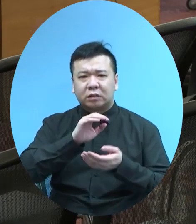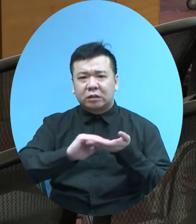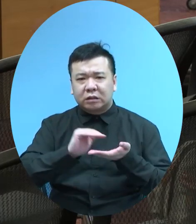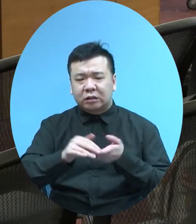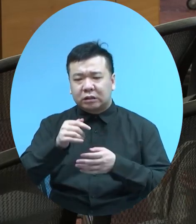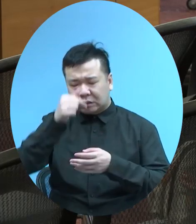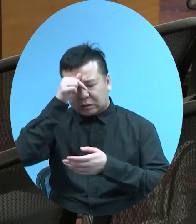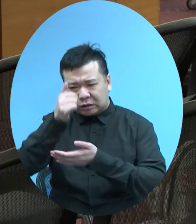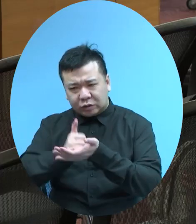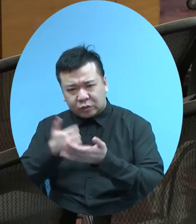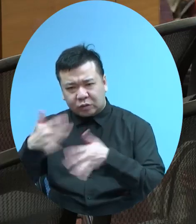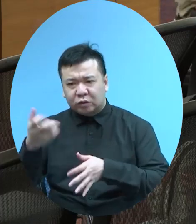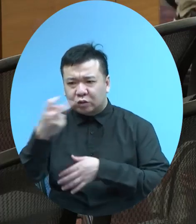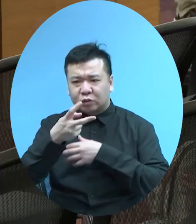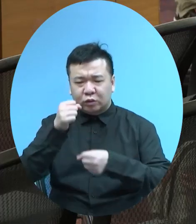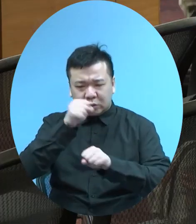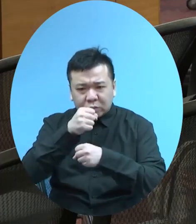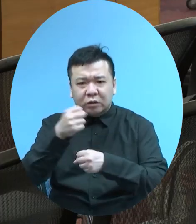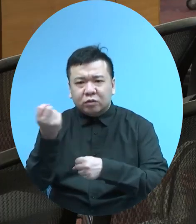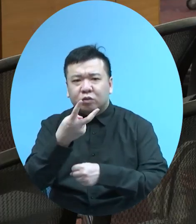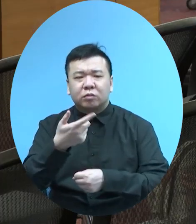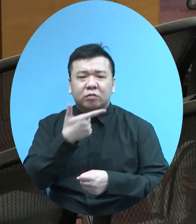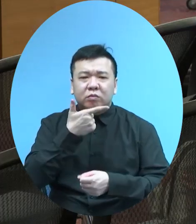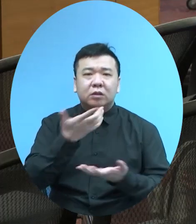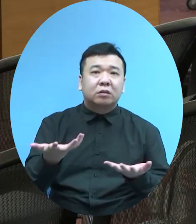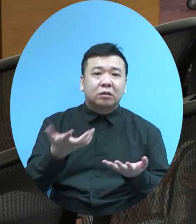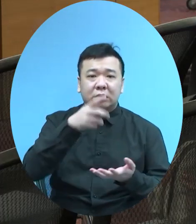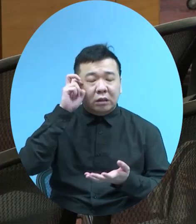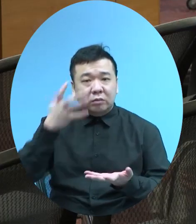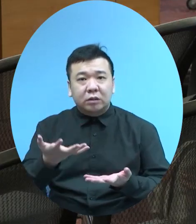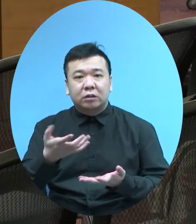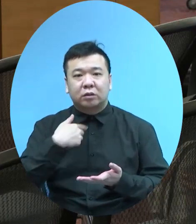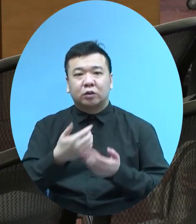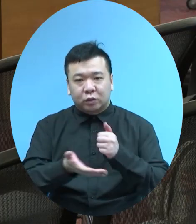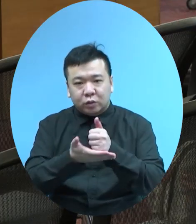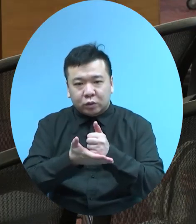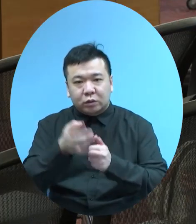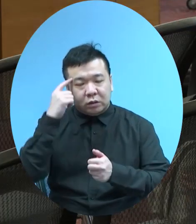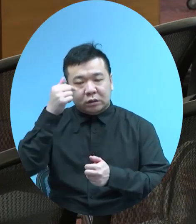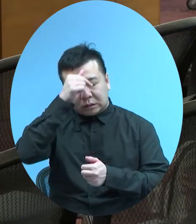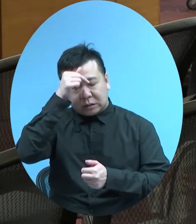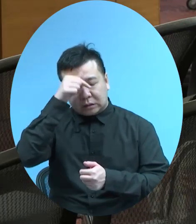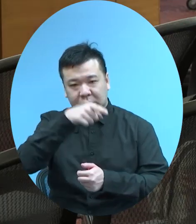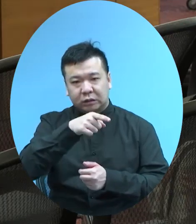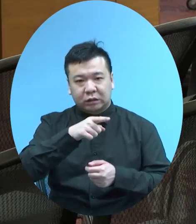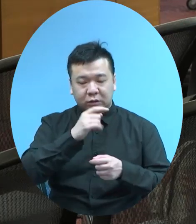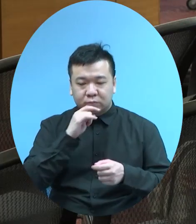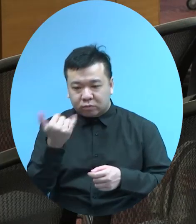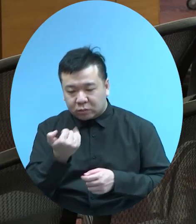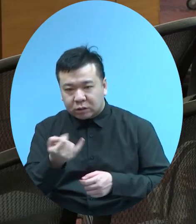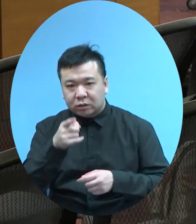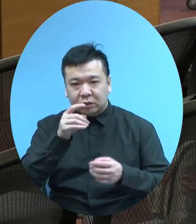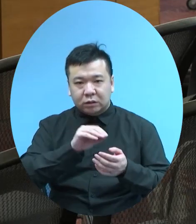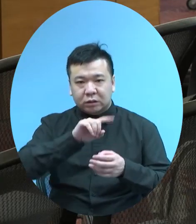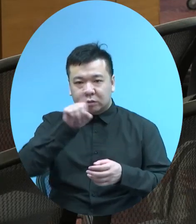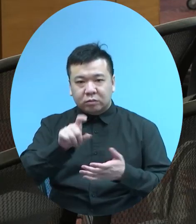出院復檢嘅時候唔可以做多步復檢咧？即係有啲乜嘢考慮咧？雖然我哋都好尊重即係醫生嘅一個臨床判斷啦，但係都好